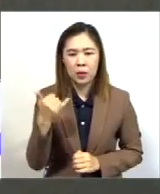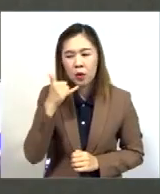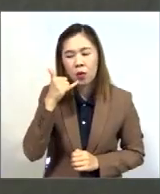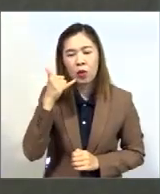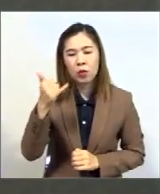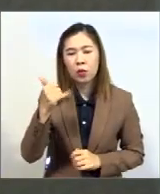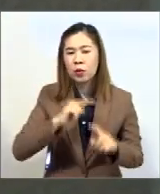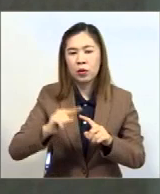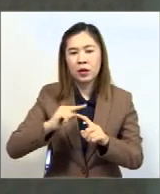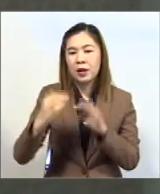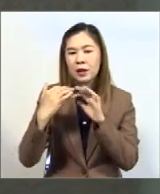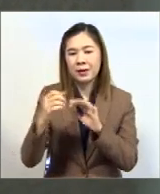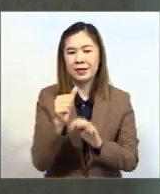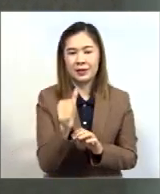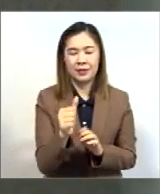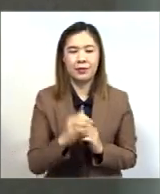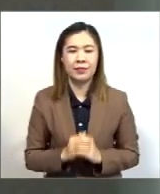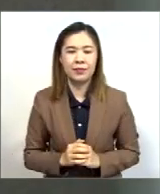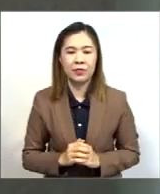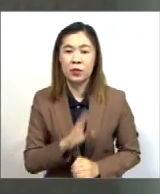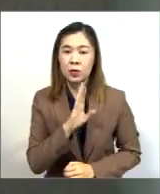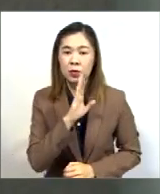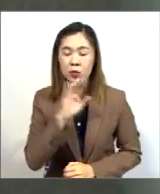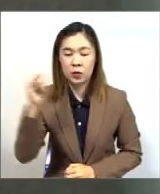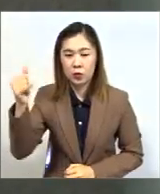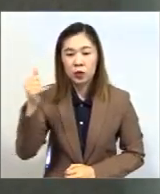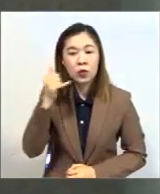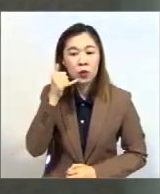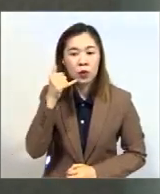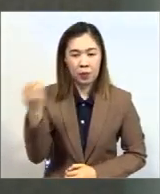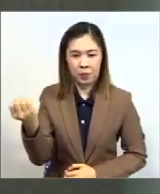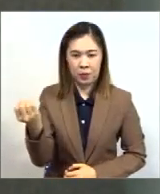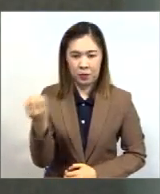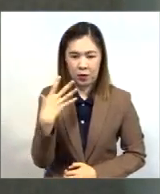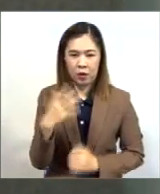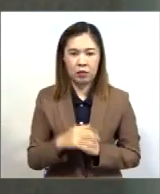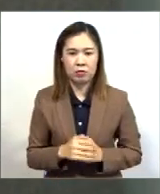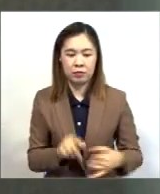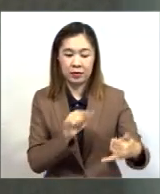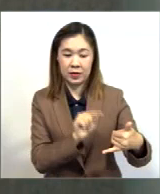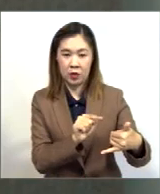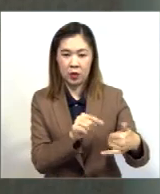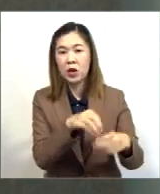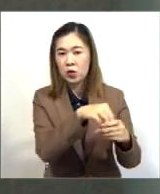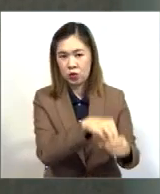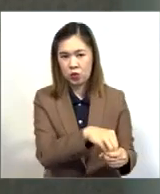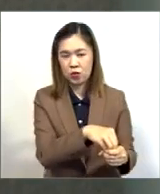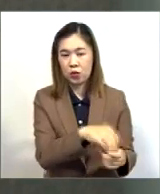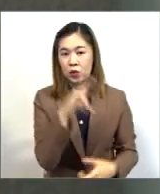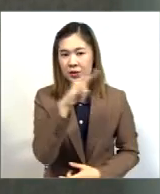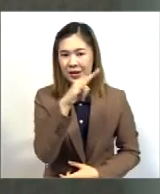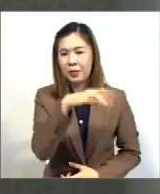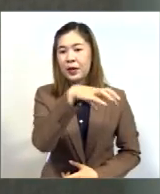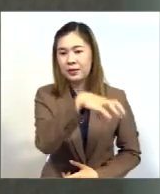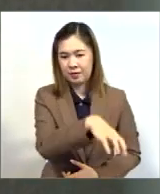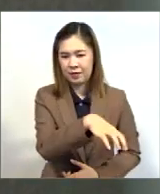รอยต่อยกอย่างเช่นเวลาที่ได้รับแจ้งนะครับว่ามีผู้ต้องสงสัยอยู่ที่สนามบินก็จะแจ้งเข้าสู่ระบบ